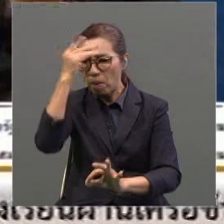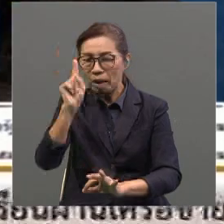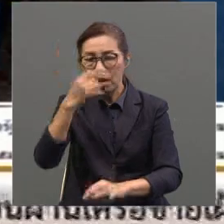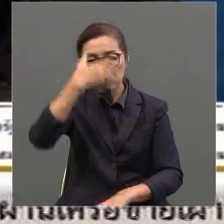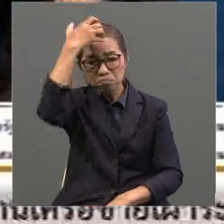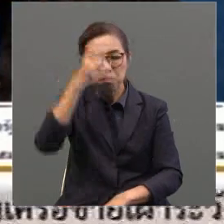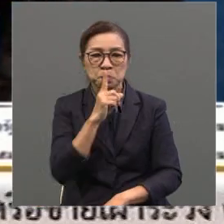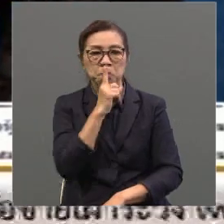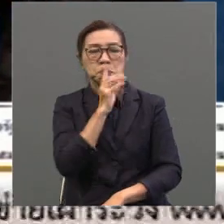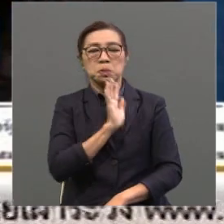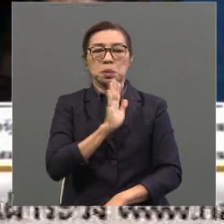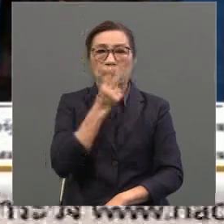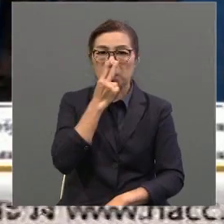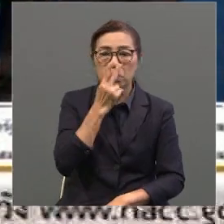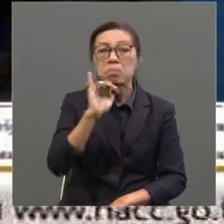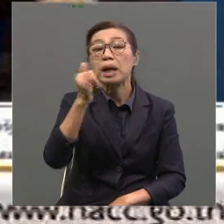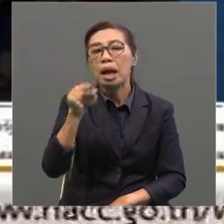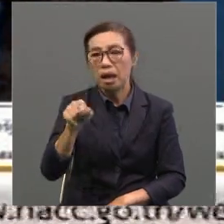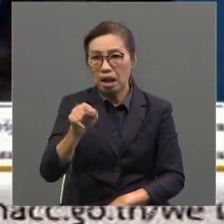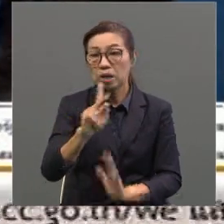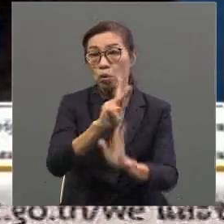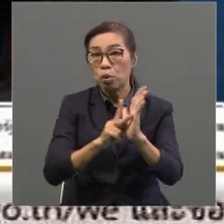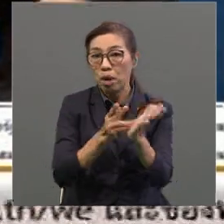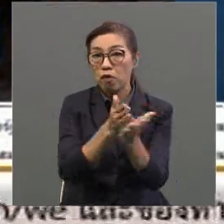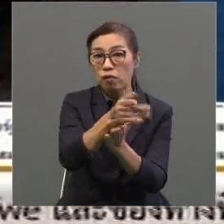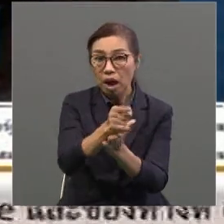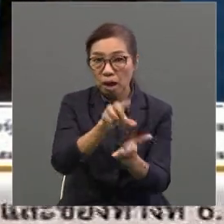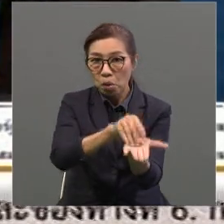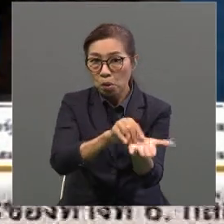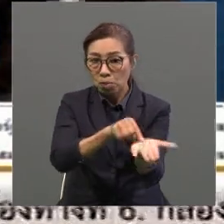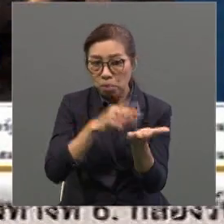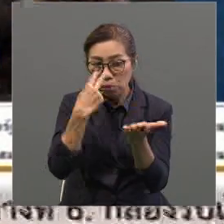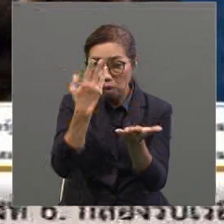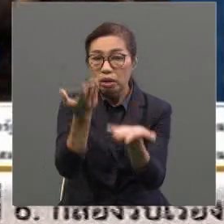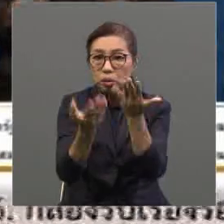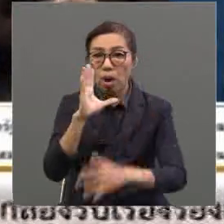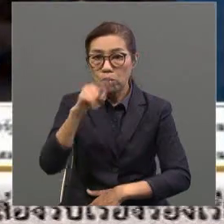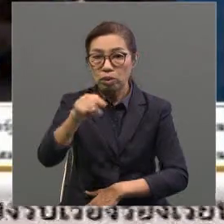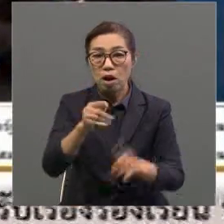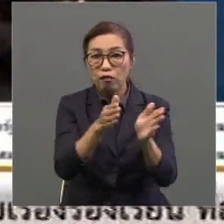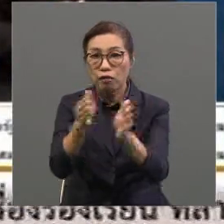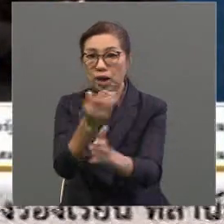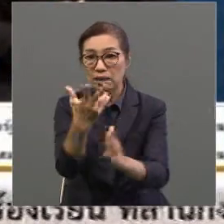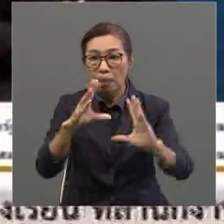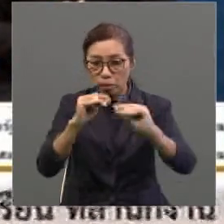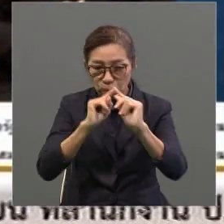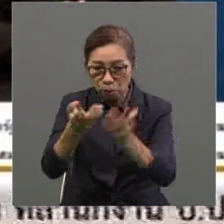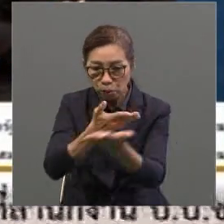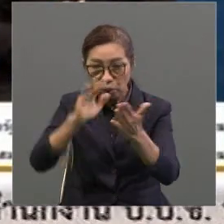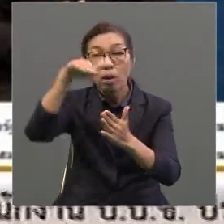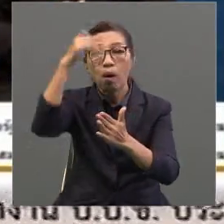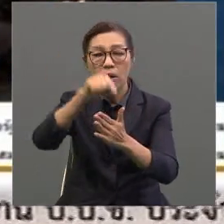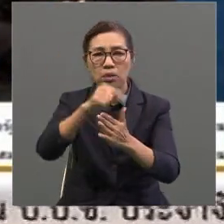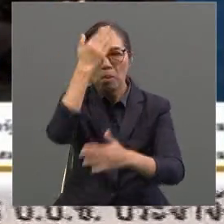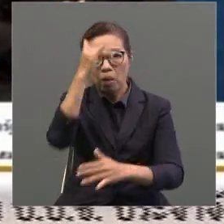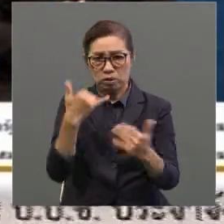ในส่วนของไปดูข้อมูลจากฝ่ายกฎหมายก่อนแล้วก็ไปหารือกับในส่วนของเว็บ 3สายก่อนในวันพรุ่งนี้เพราะว่าคือล่าสุดเนี่ยก็ต้องไป